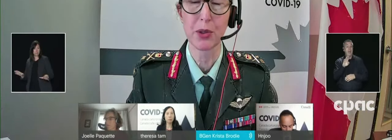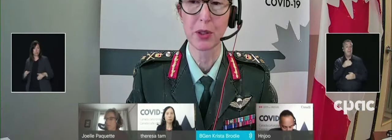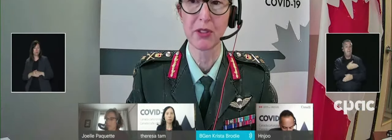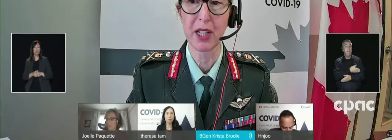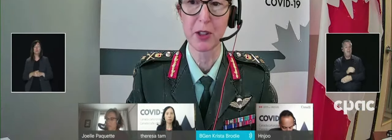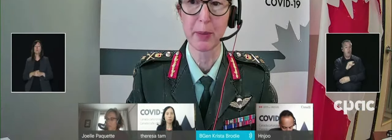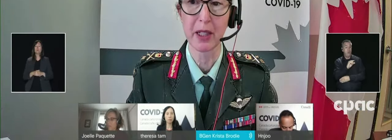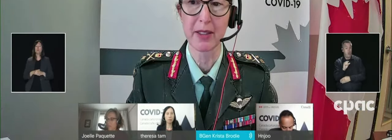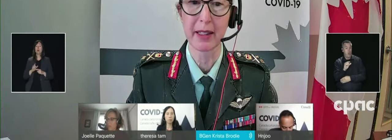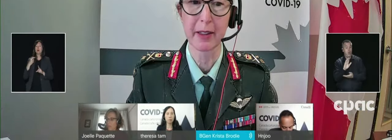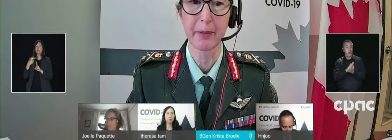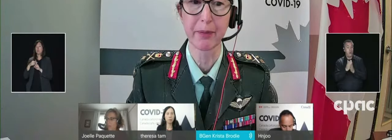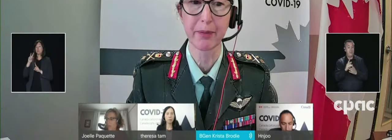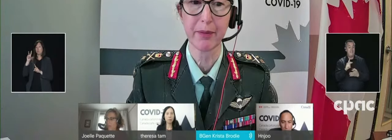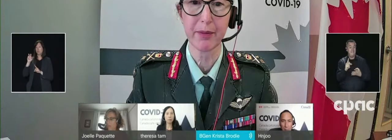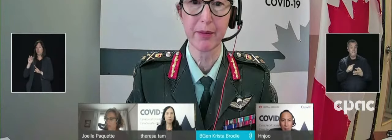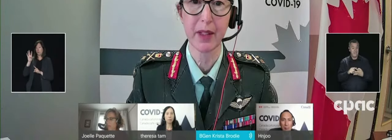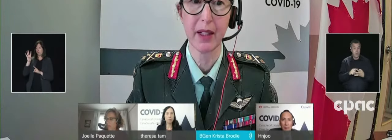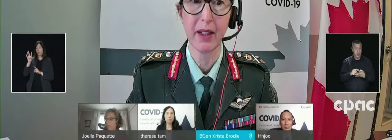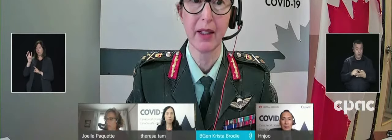de doses de Pfizer-BioNTech.